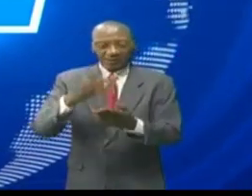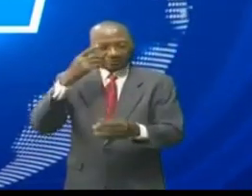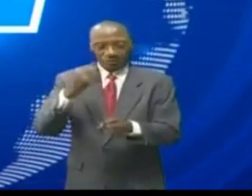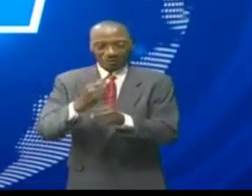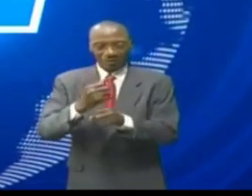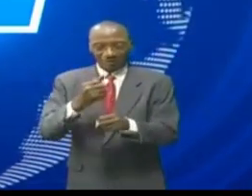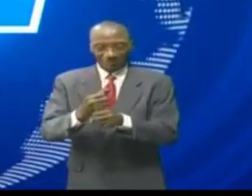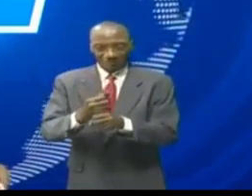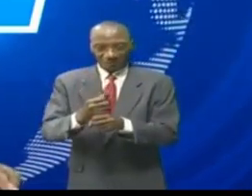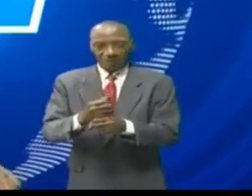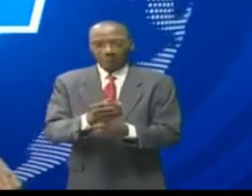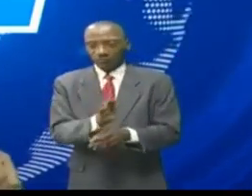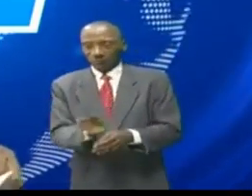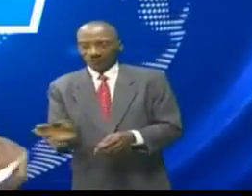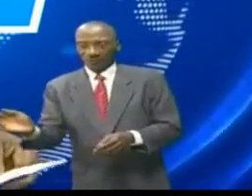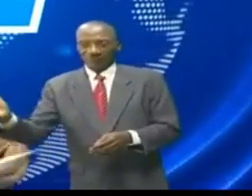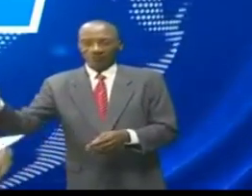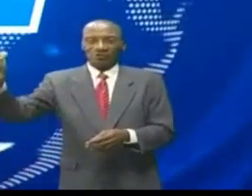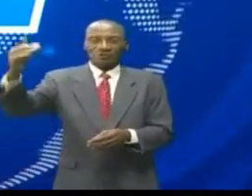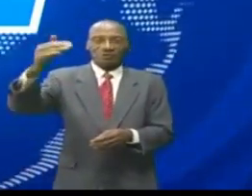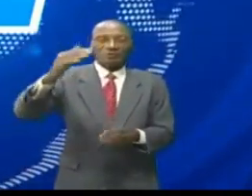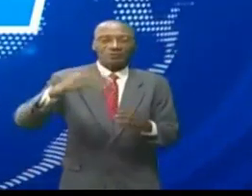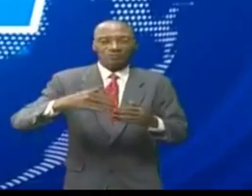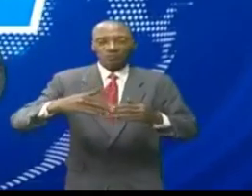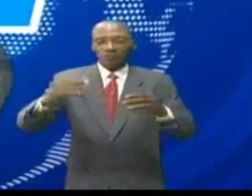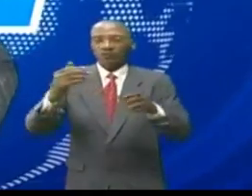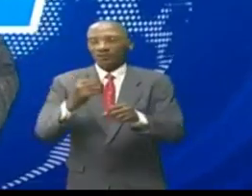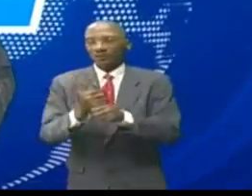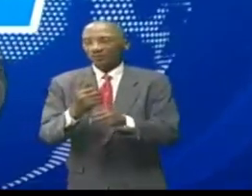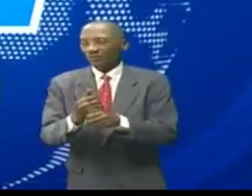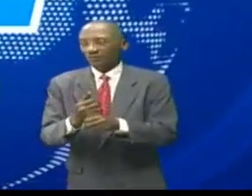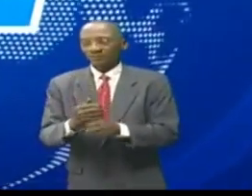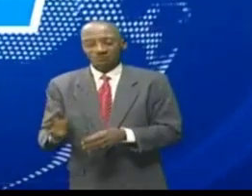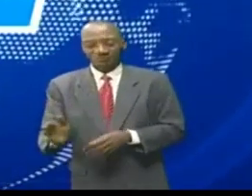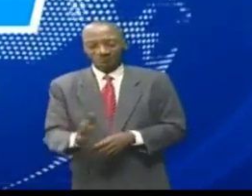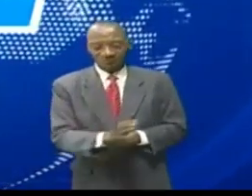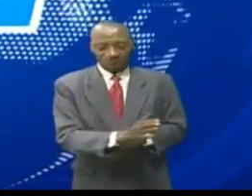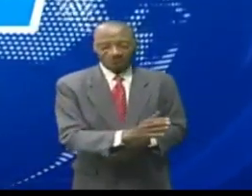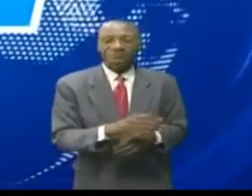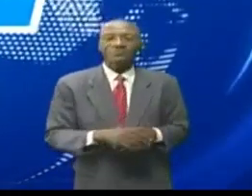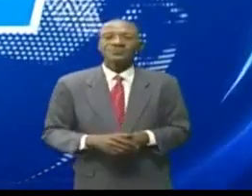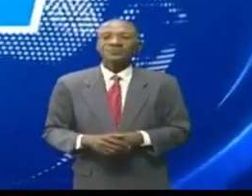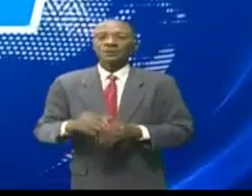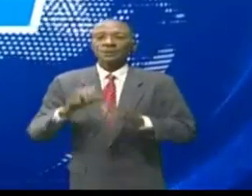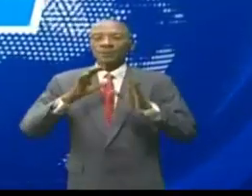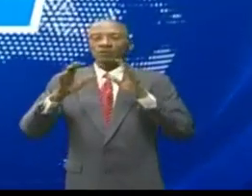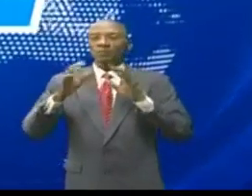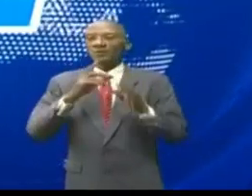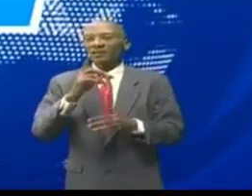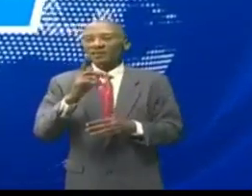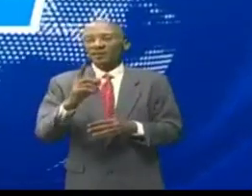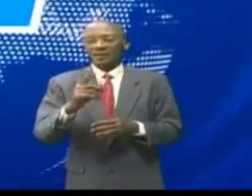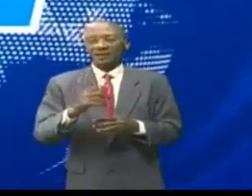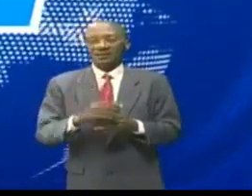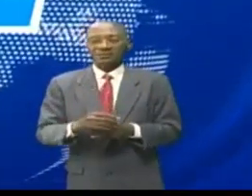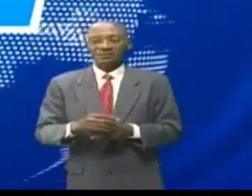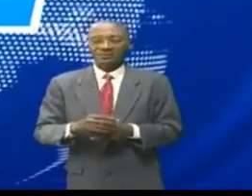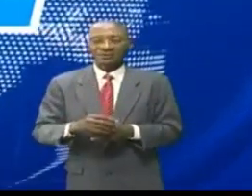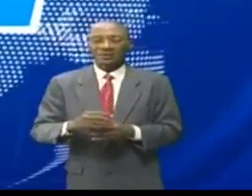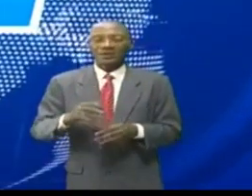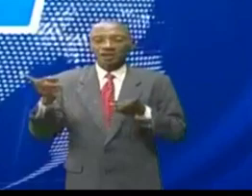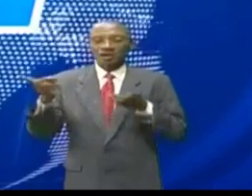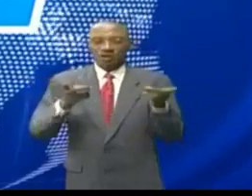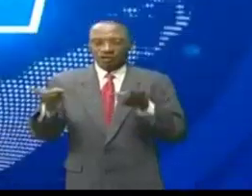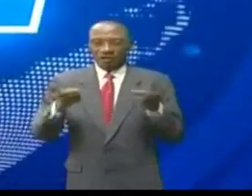éventuelles déviations. Et avant de nous quitter, ce communiqué, il y a 40 ans, jour pour jour, il n'y a plus